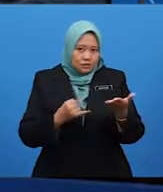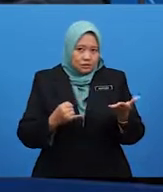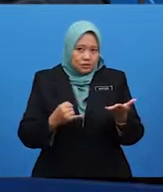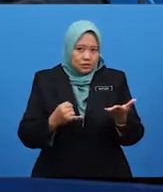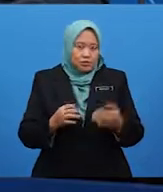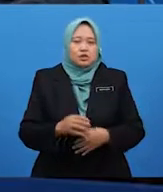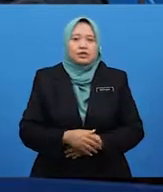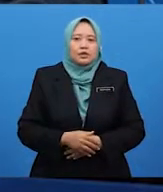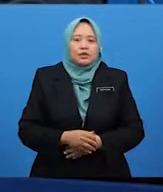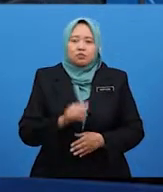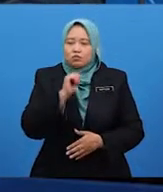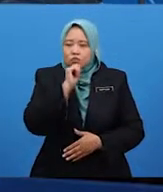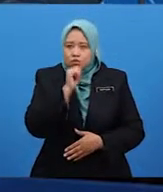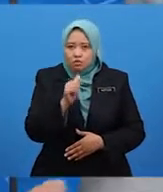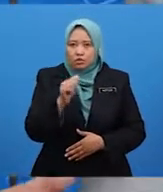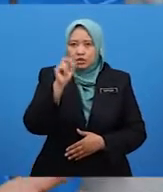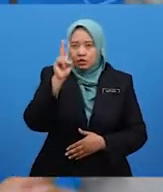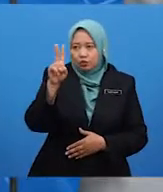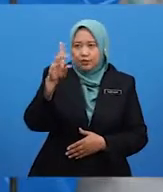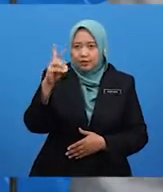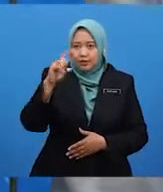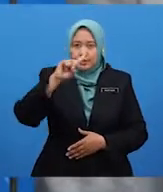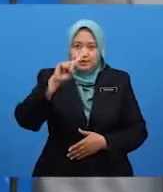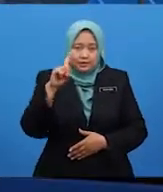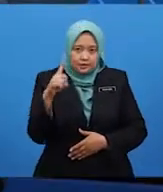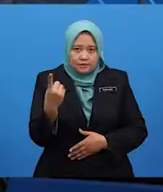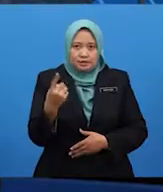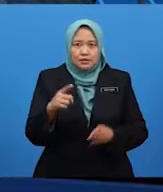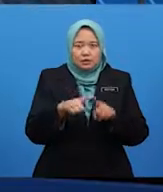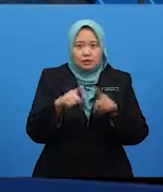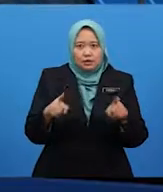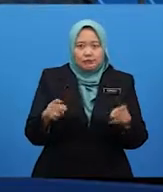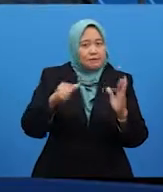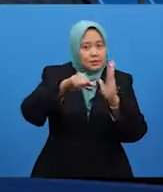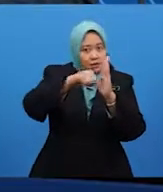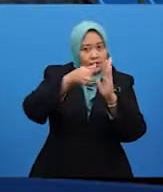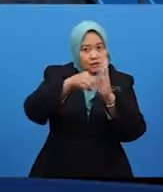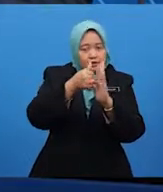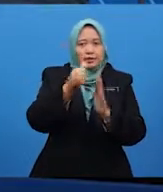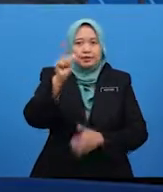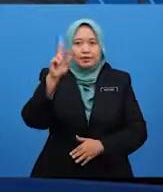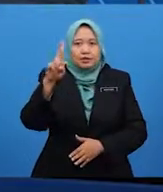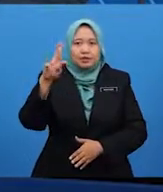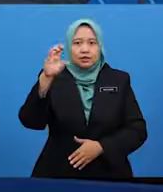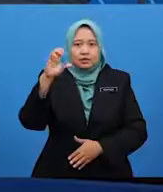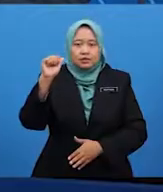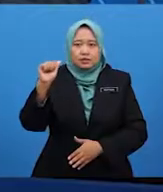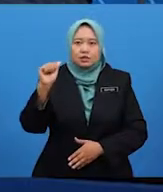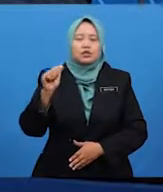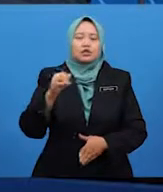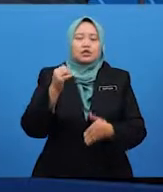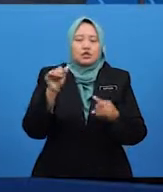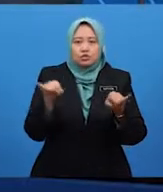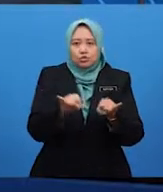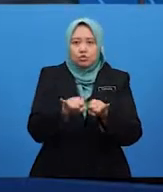karya seni visual. Betul, yeah? Cikgu. Mungkin Cikgu Arif boleh sambung? Ya, jangan risau Cikgu Wan, Cikgu Don. Memang kita kedengaran